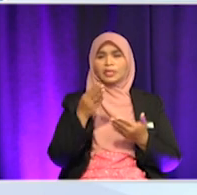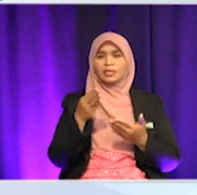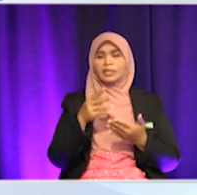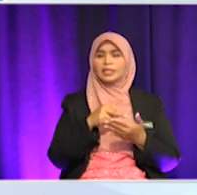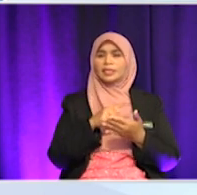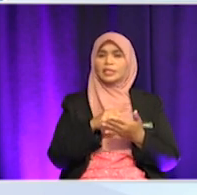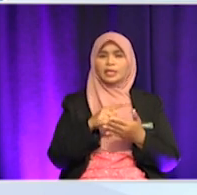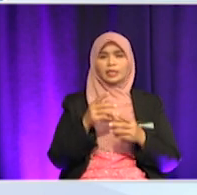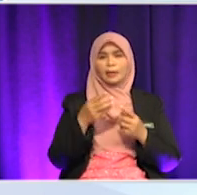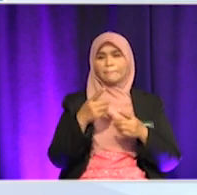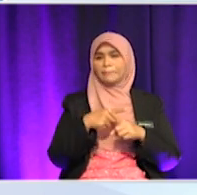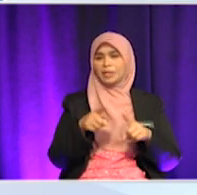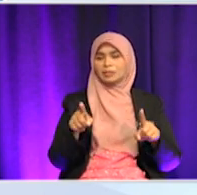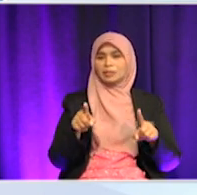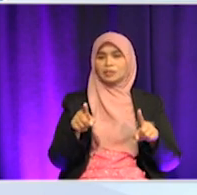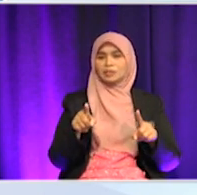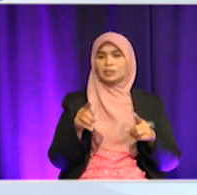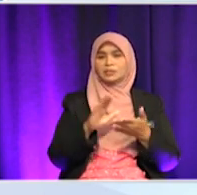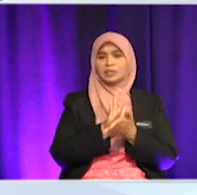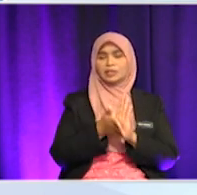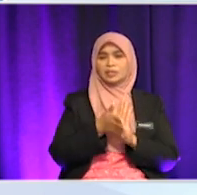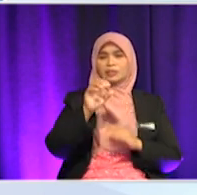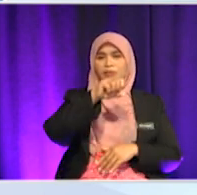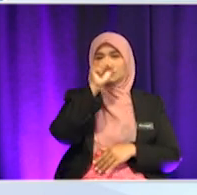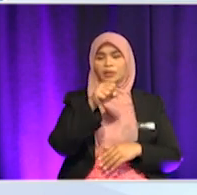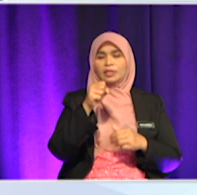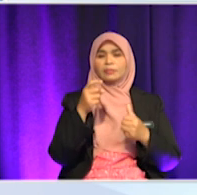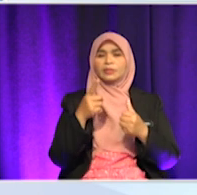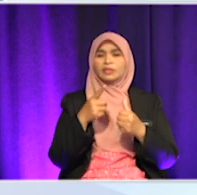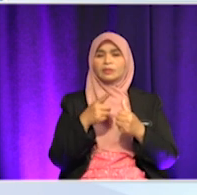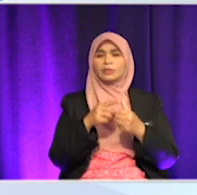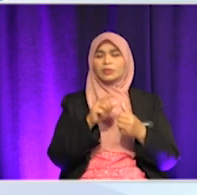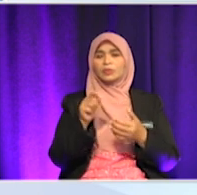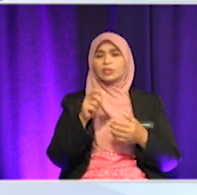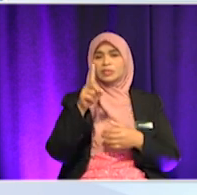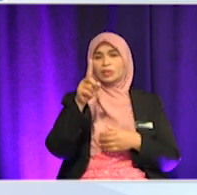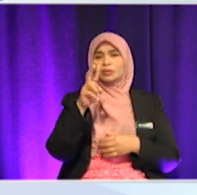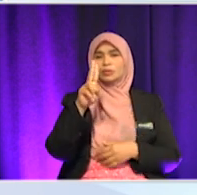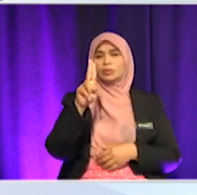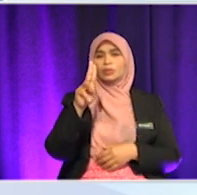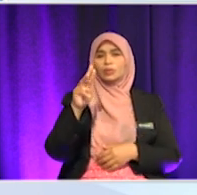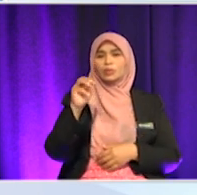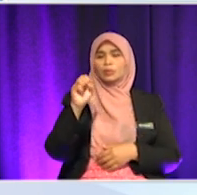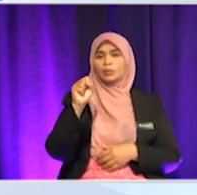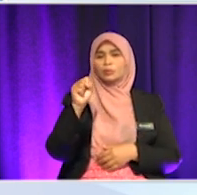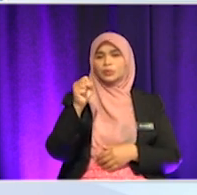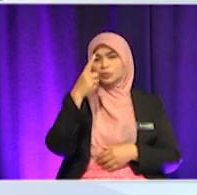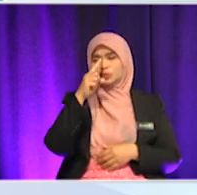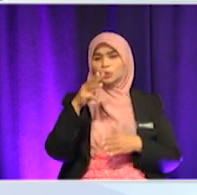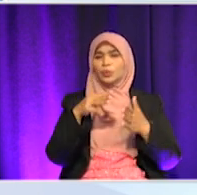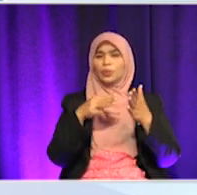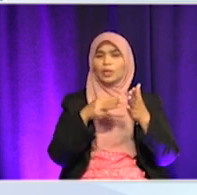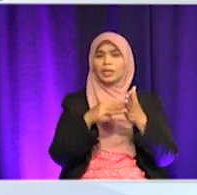betul tak? Okey, jadi soalan yang pertama, tulis satu rumus untuk mewakili hubungan antara